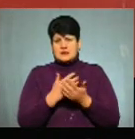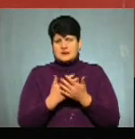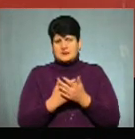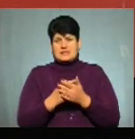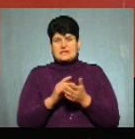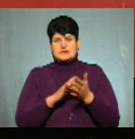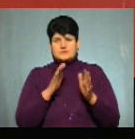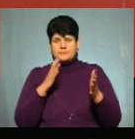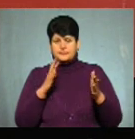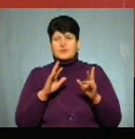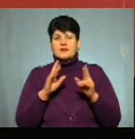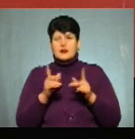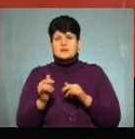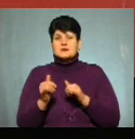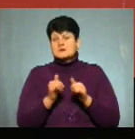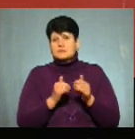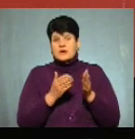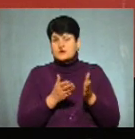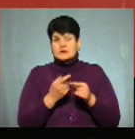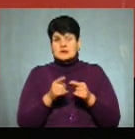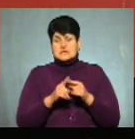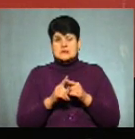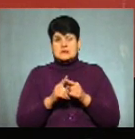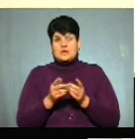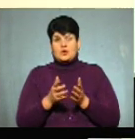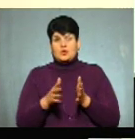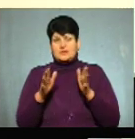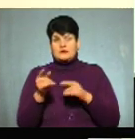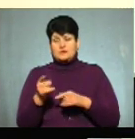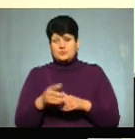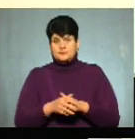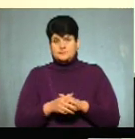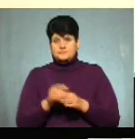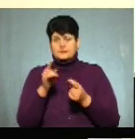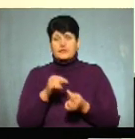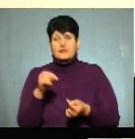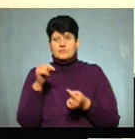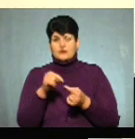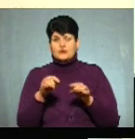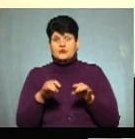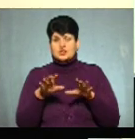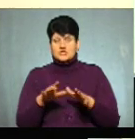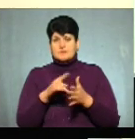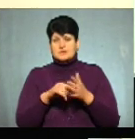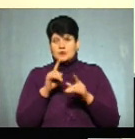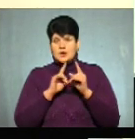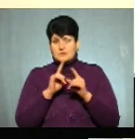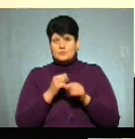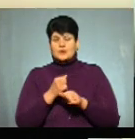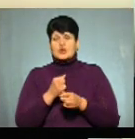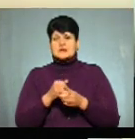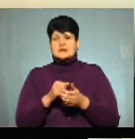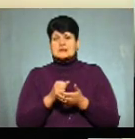скла. Як забезпечуватимуться ці контейнери у Тернополі? Відповідно до рішень міської ради про затвердження правил